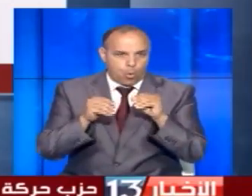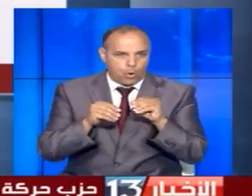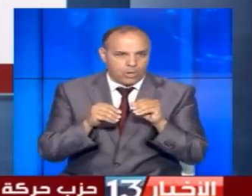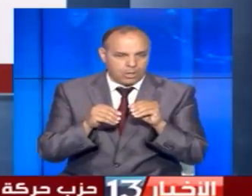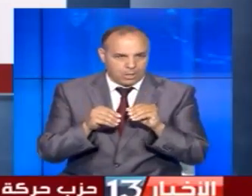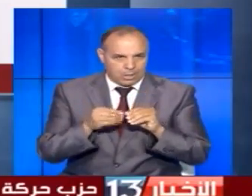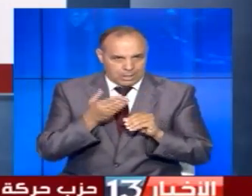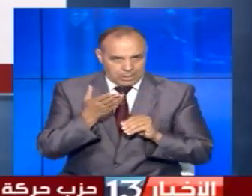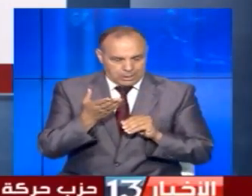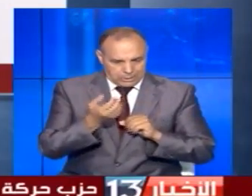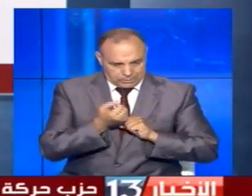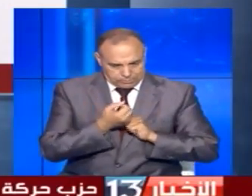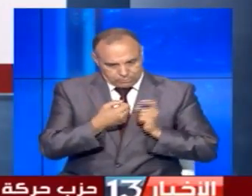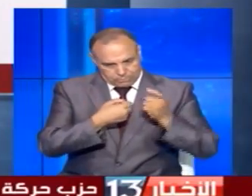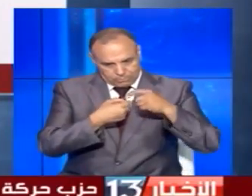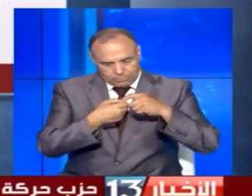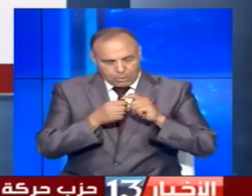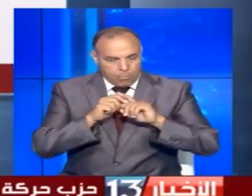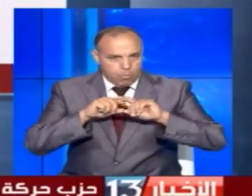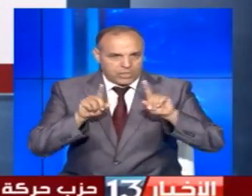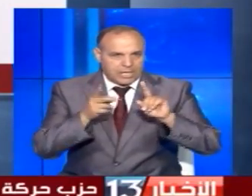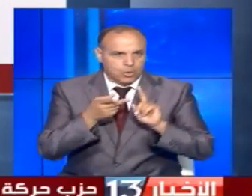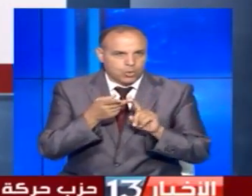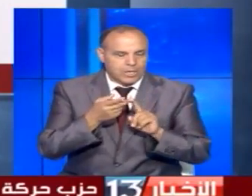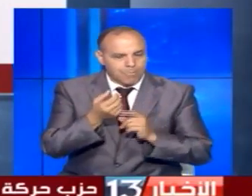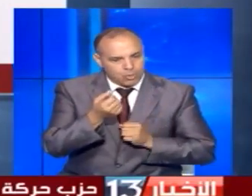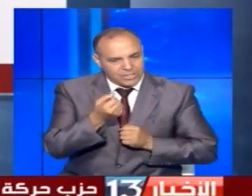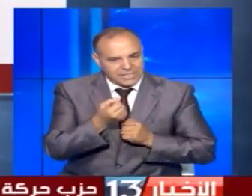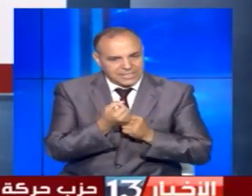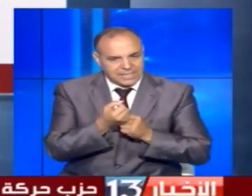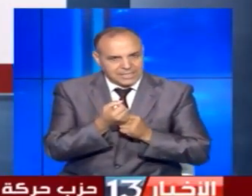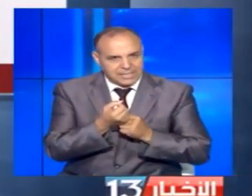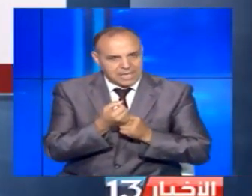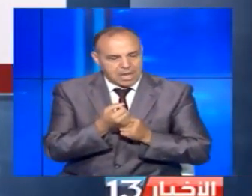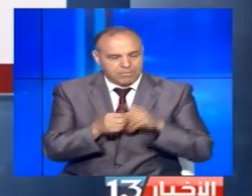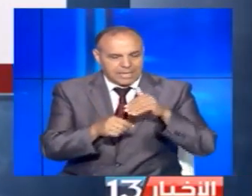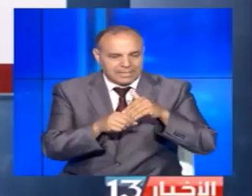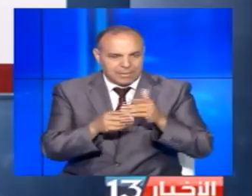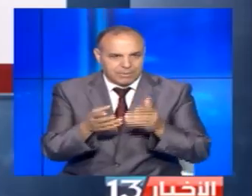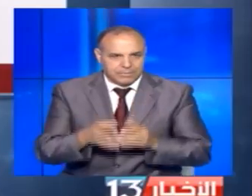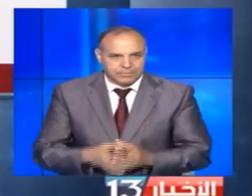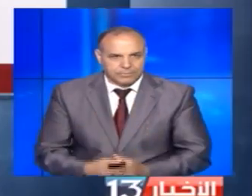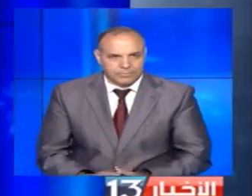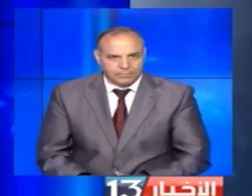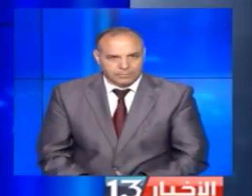المواقع إلى الانخراط المطلق لمساندة هذا الترشح.